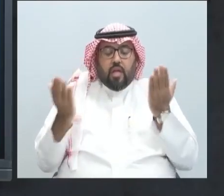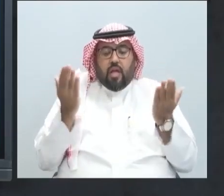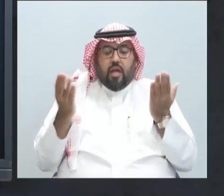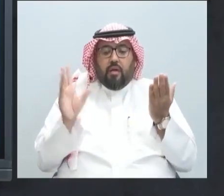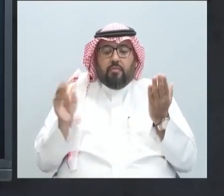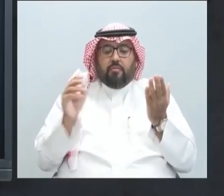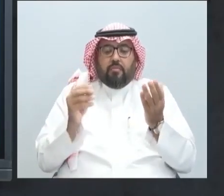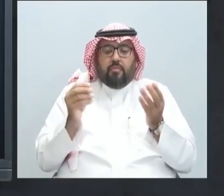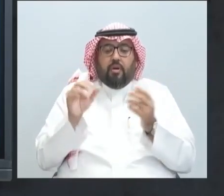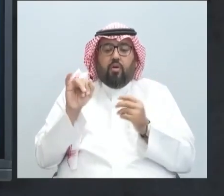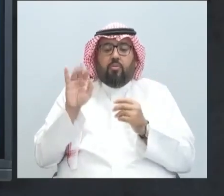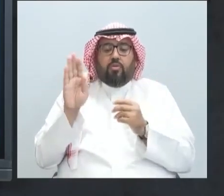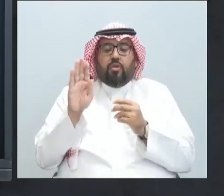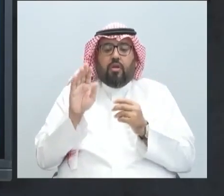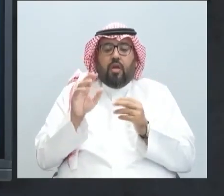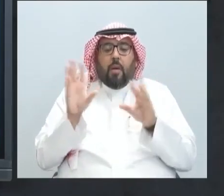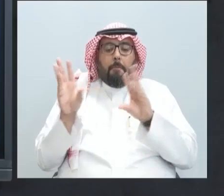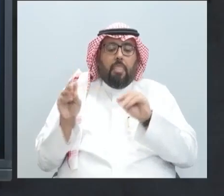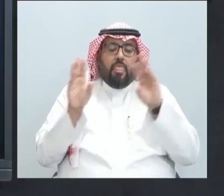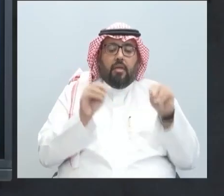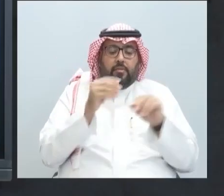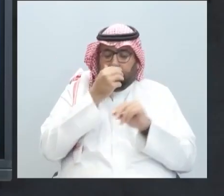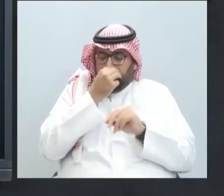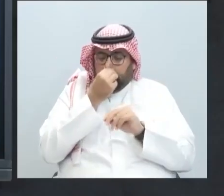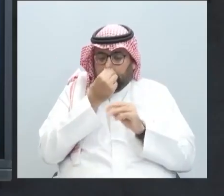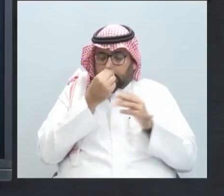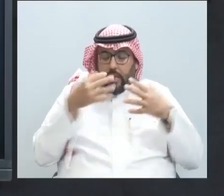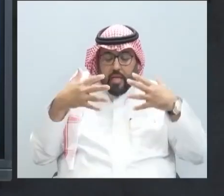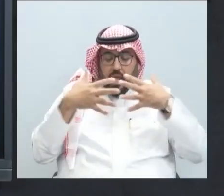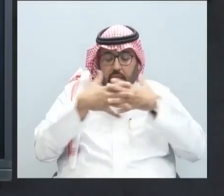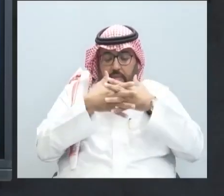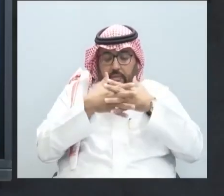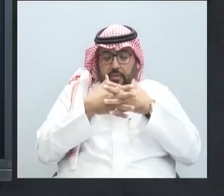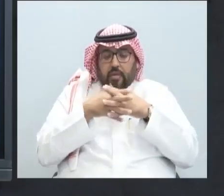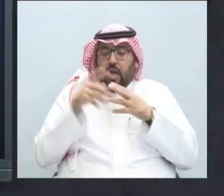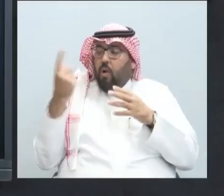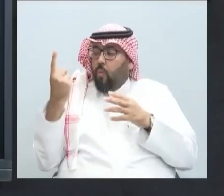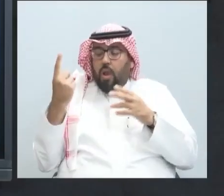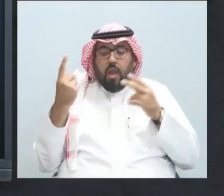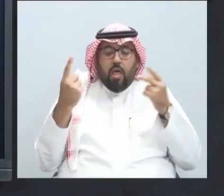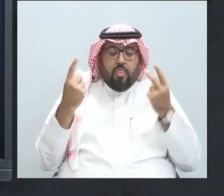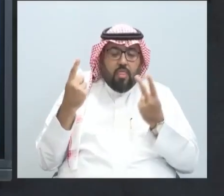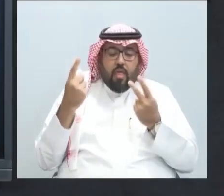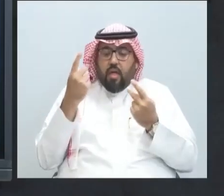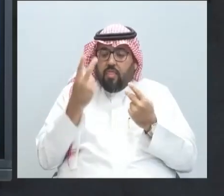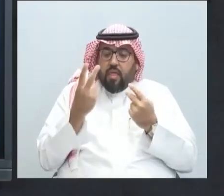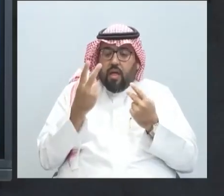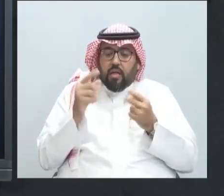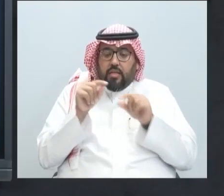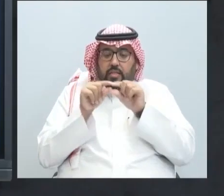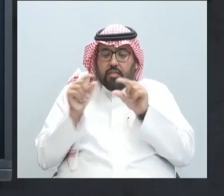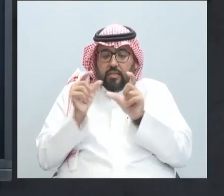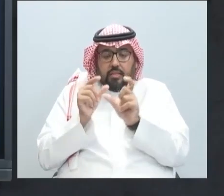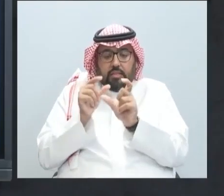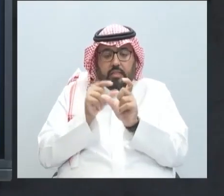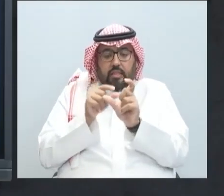متضاعف نسميها الكروموسومات المتماثله وما يجمع ما بين الكروماتيد الاول ال كروماتيد الثاني نقطه الاتصال في